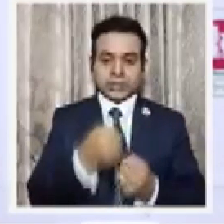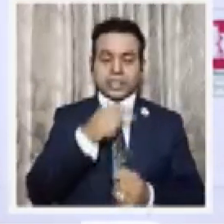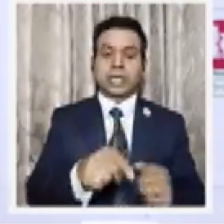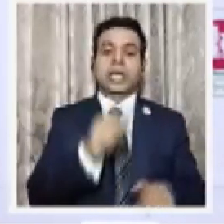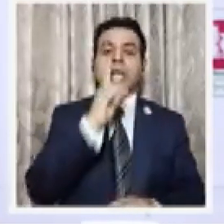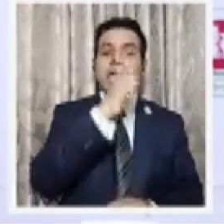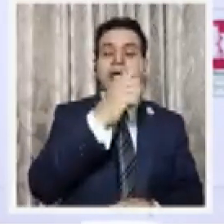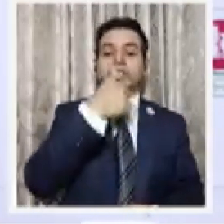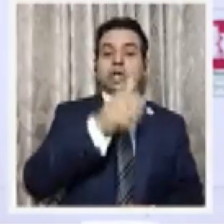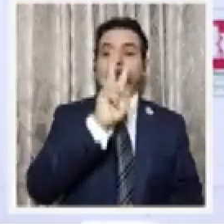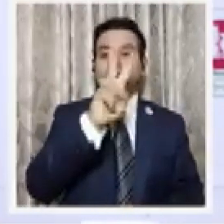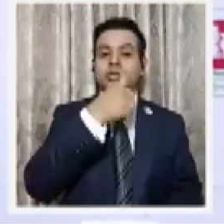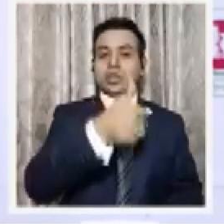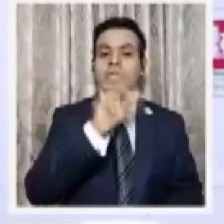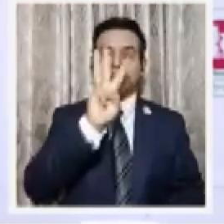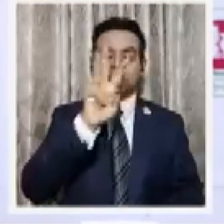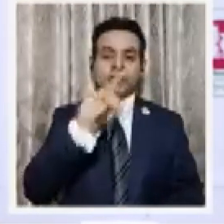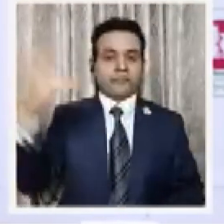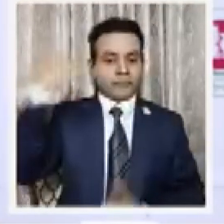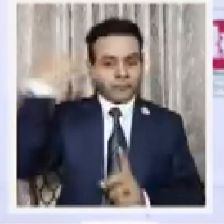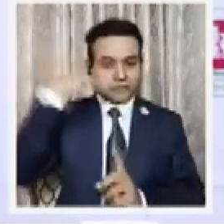হটলাইনের ফোনের তথ্য,